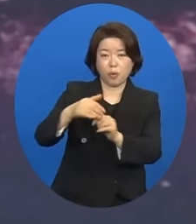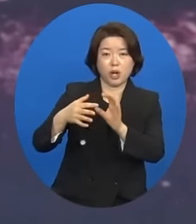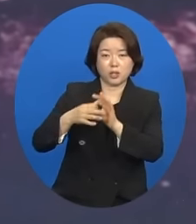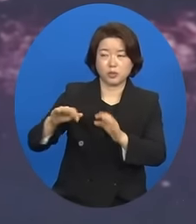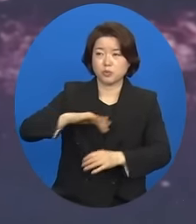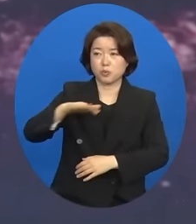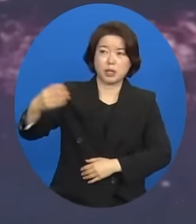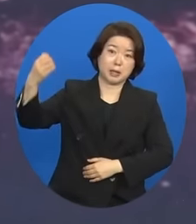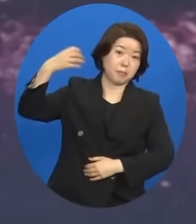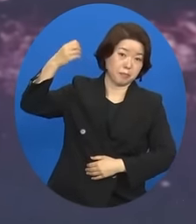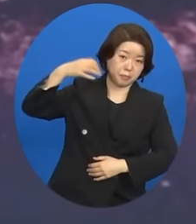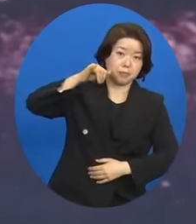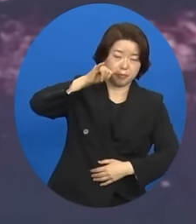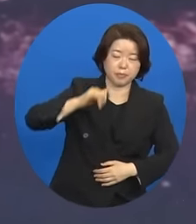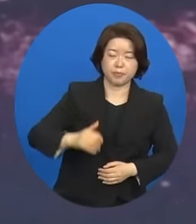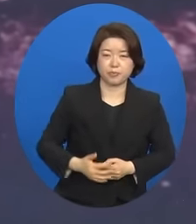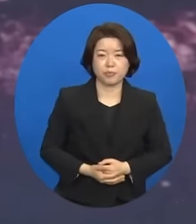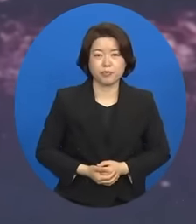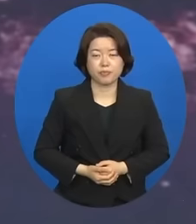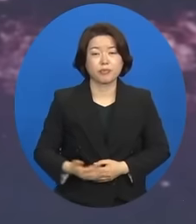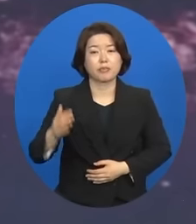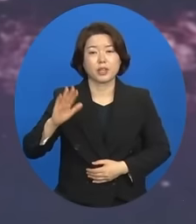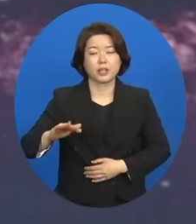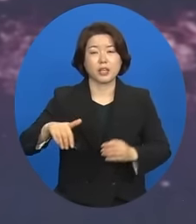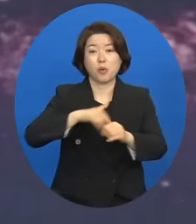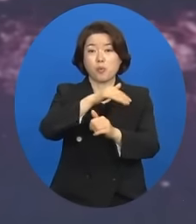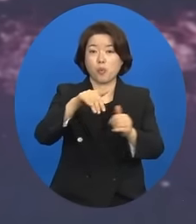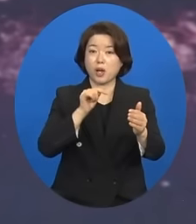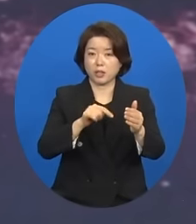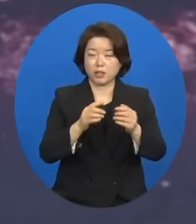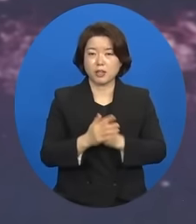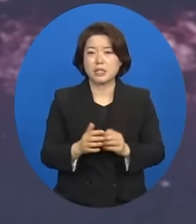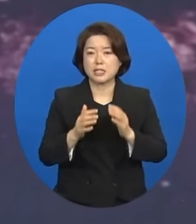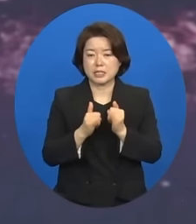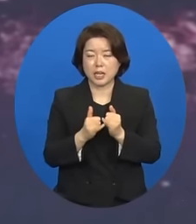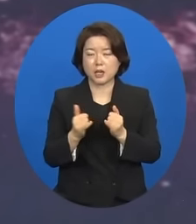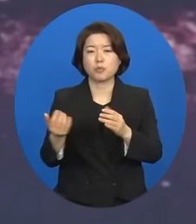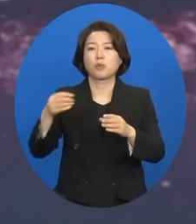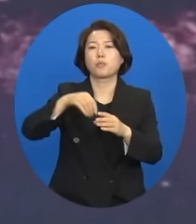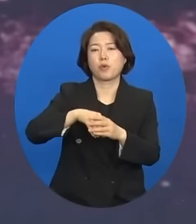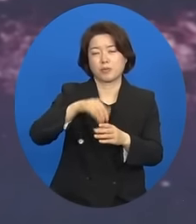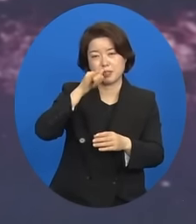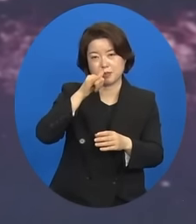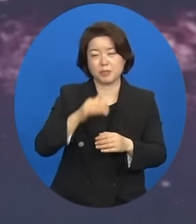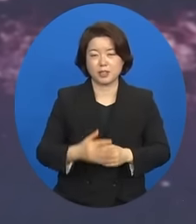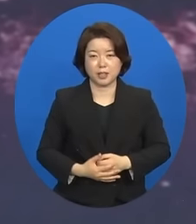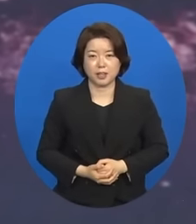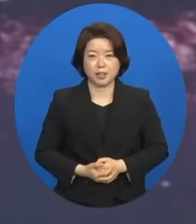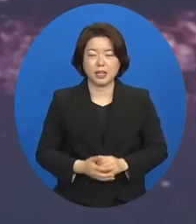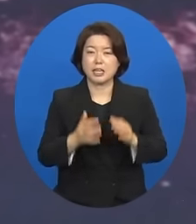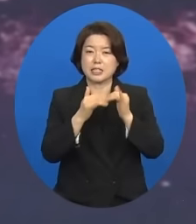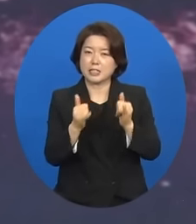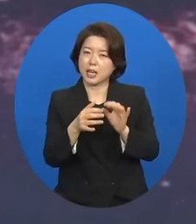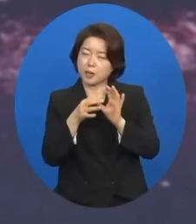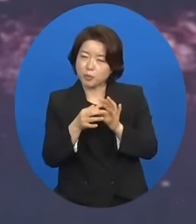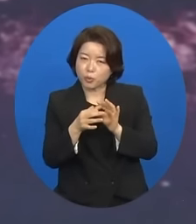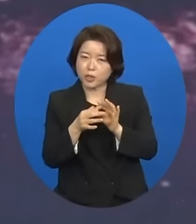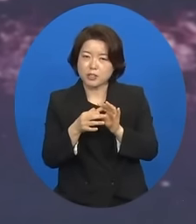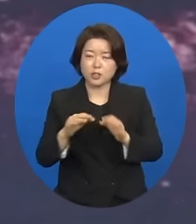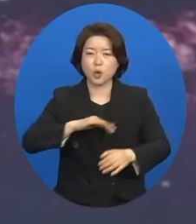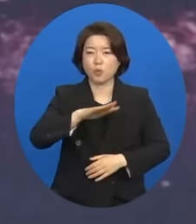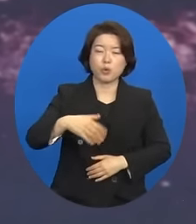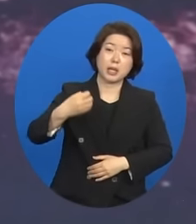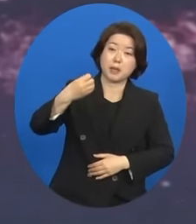말씀을 하세요 자 그런데 환경에는 사람도 포함이 됩니다 사람 사람을 통해서 우리에게